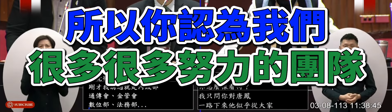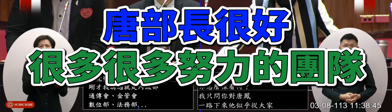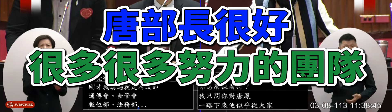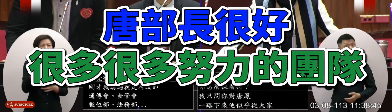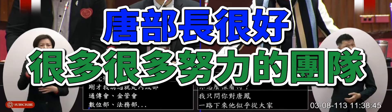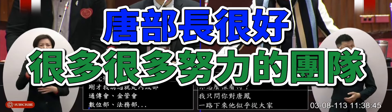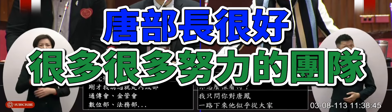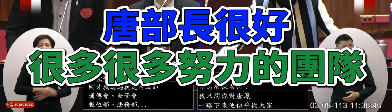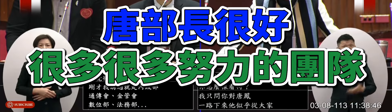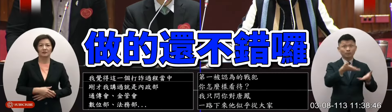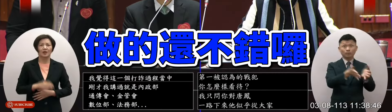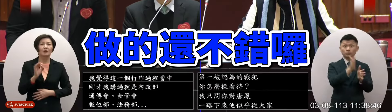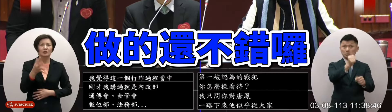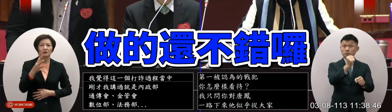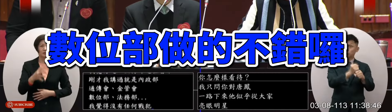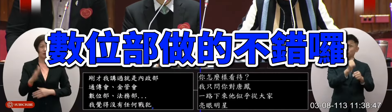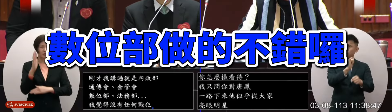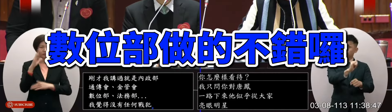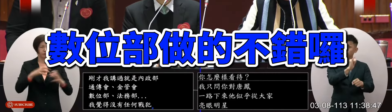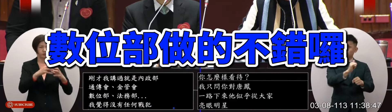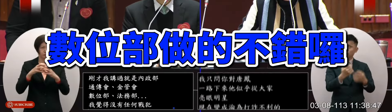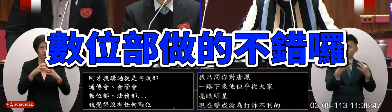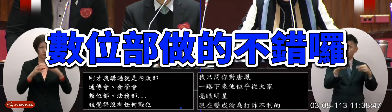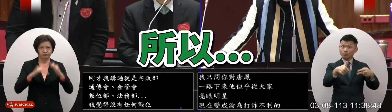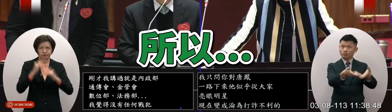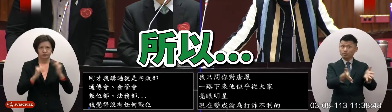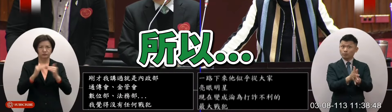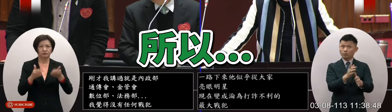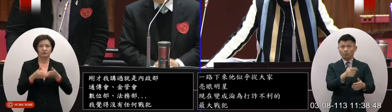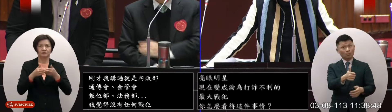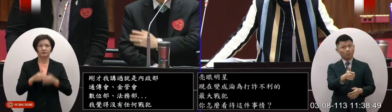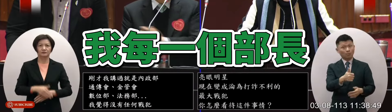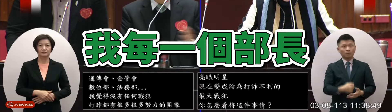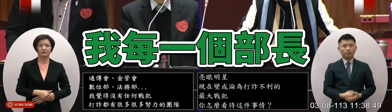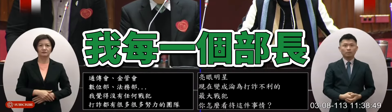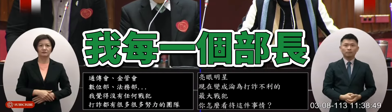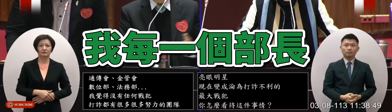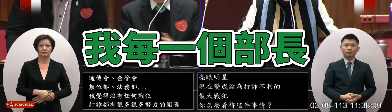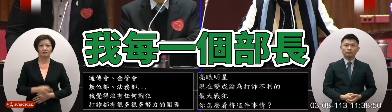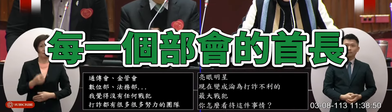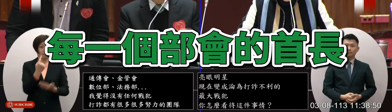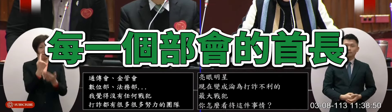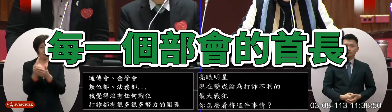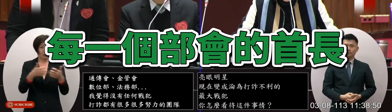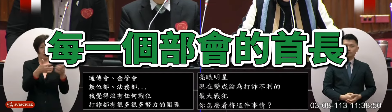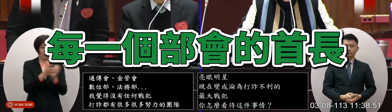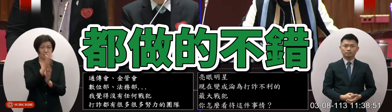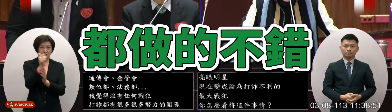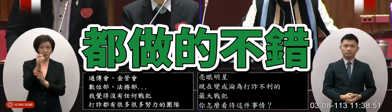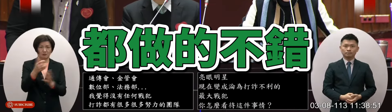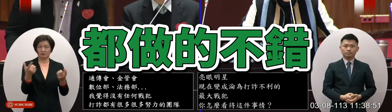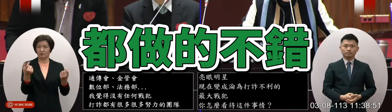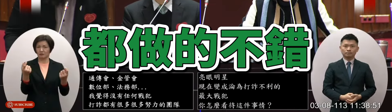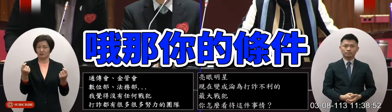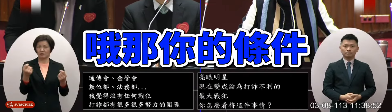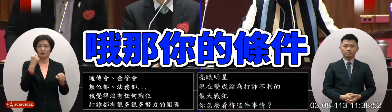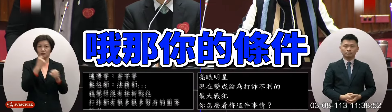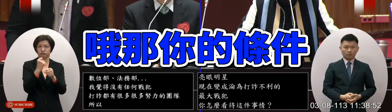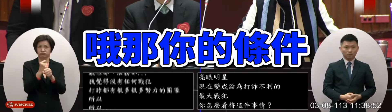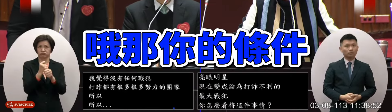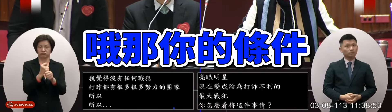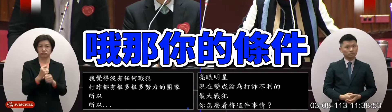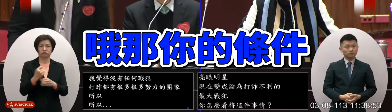多 努力的。所以你认为我们桃木长很好，做得还不错了，数位部做得不错了。 所以我每一个部长，每一个部会的所长都做得不错。 哦，